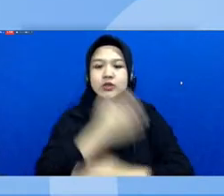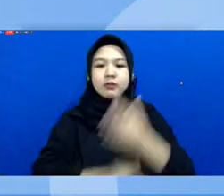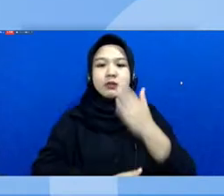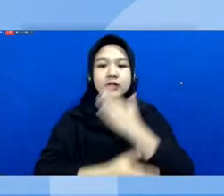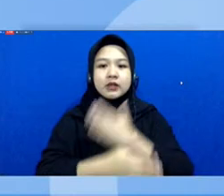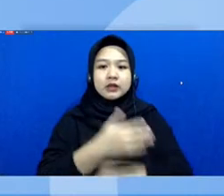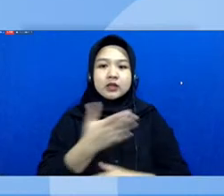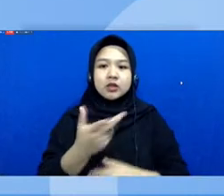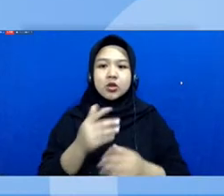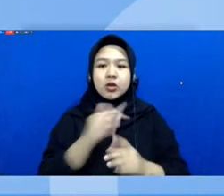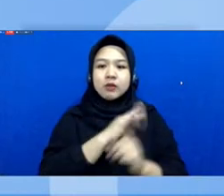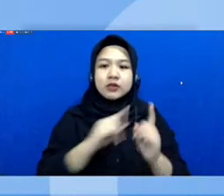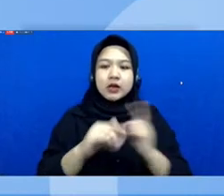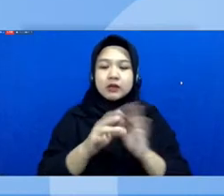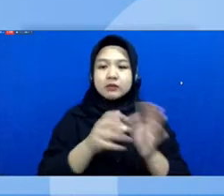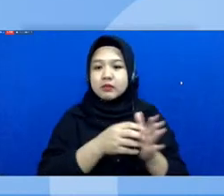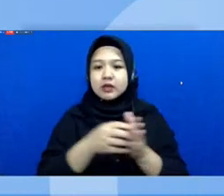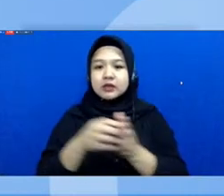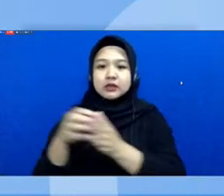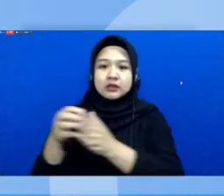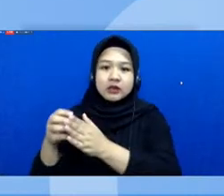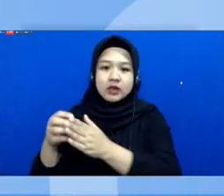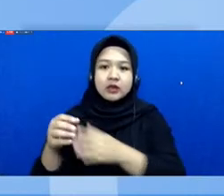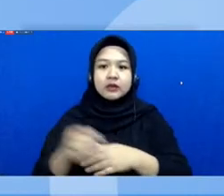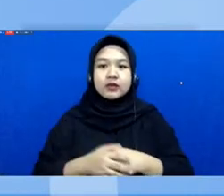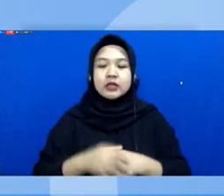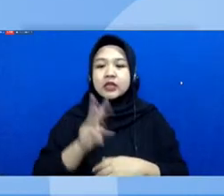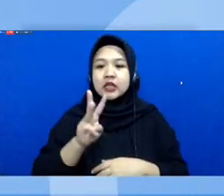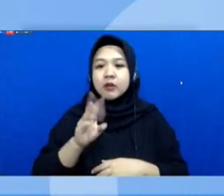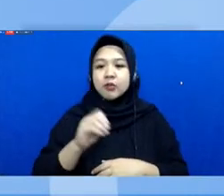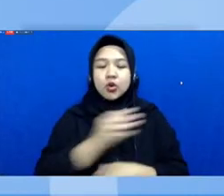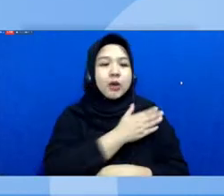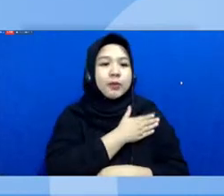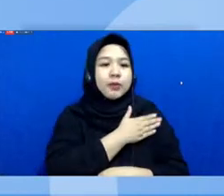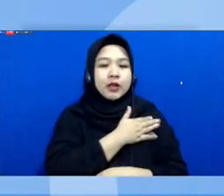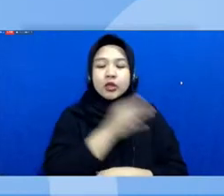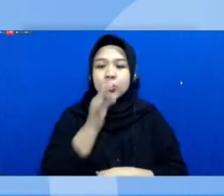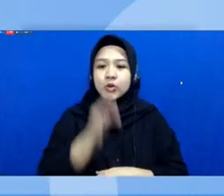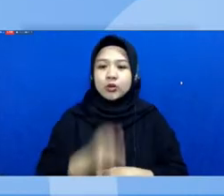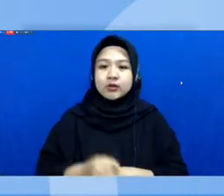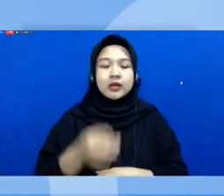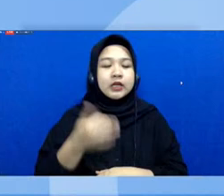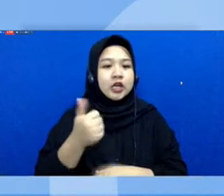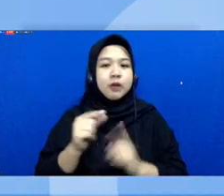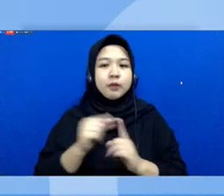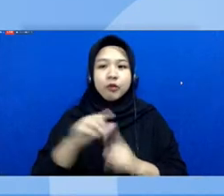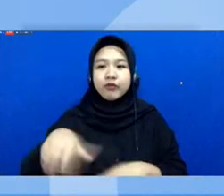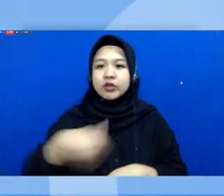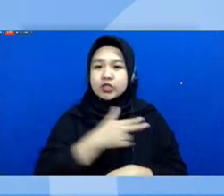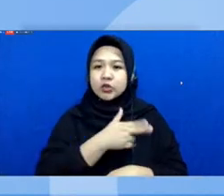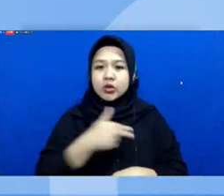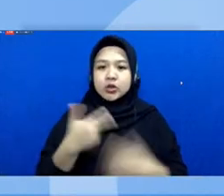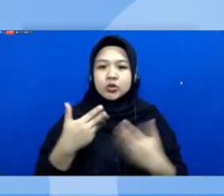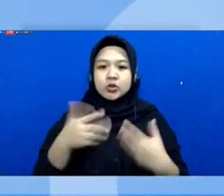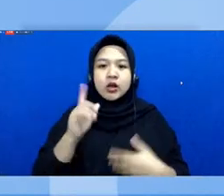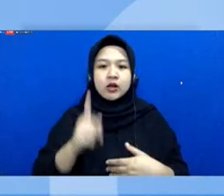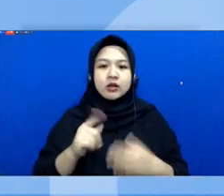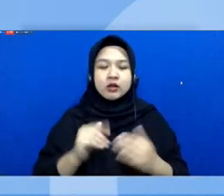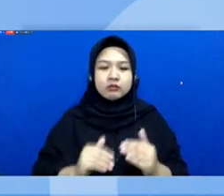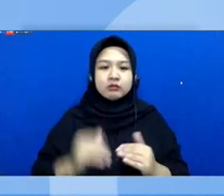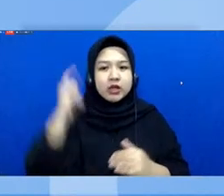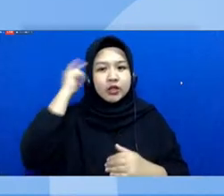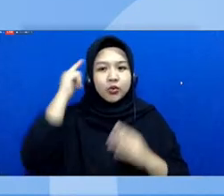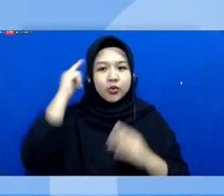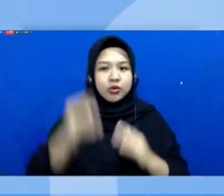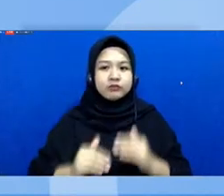dan masyarakat termarginalkan di 30 kabupaten kota di 6 provinsi Indonesia yang telah menghasilkan peningkatan pengetahuan,